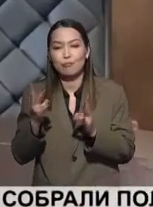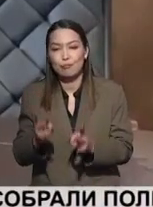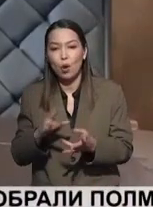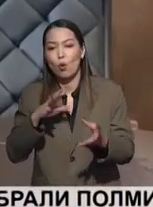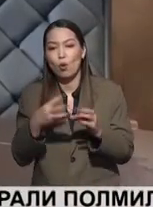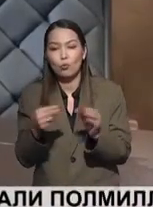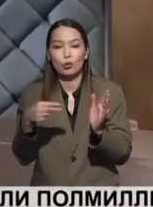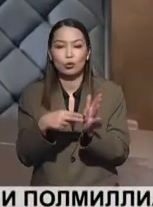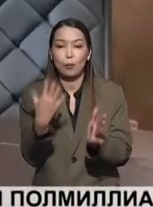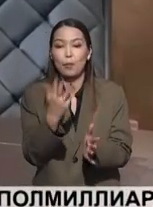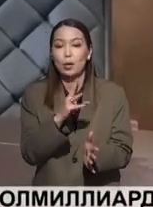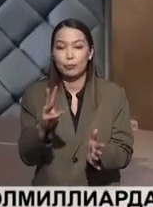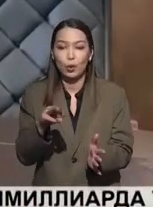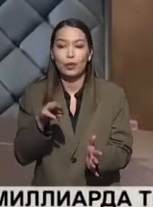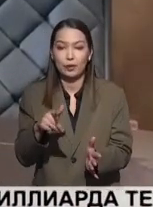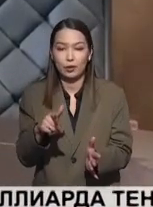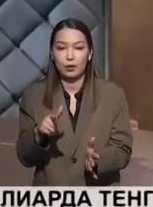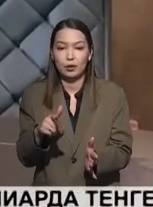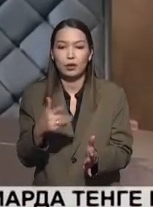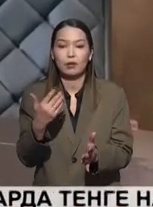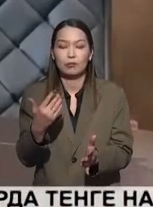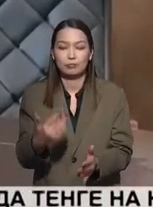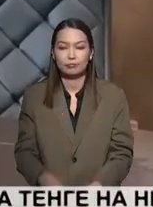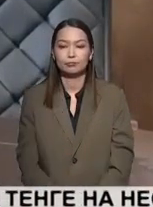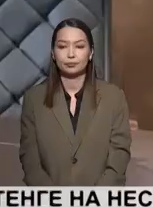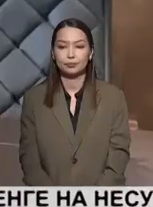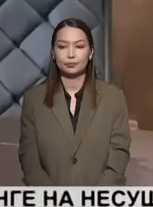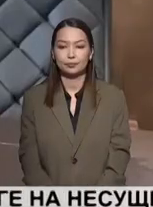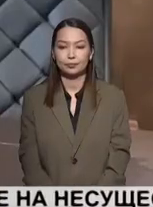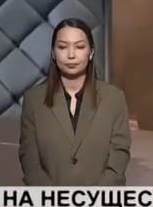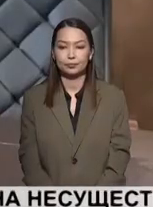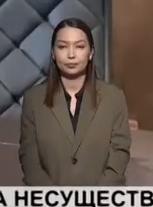общую сумму 5 миллионов тенге. Приговор суда не вступил в законную силу.